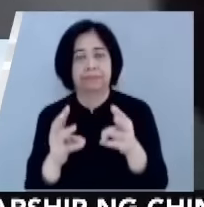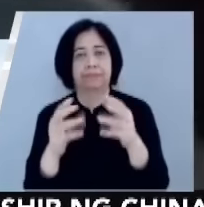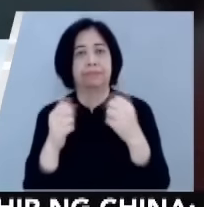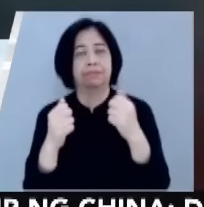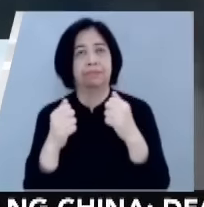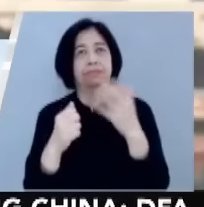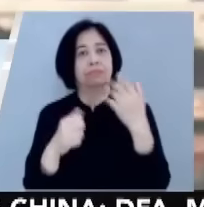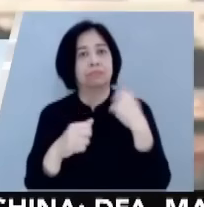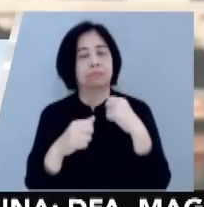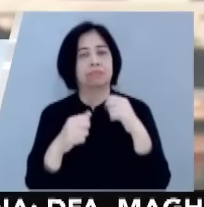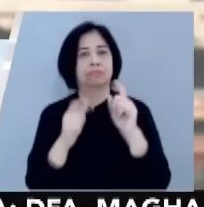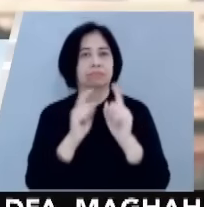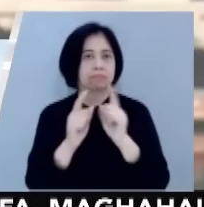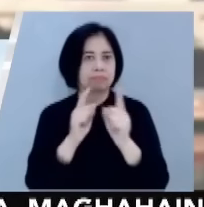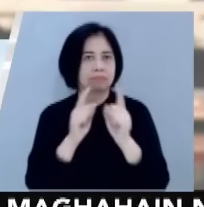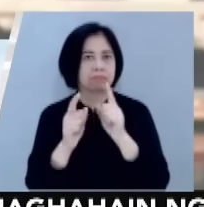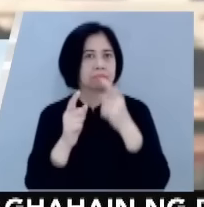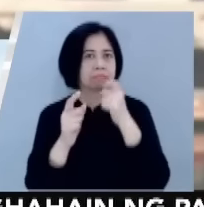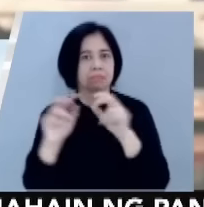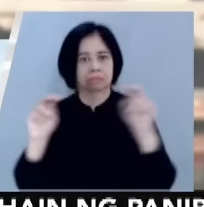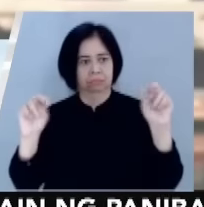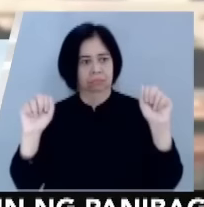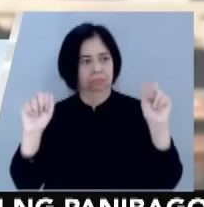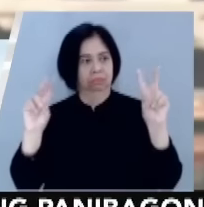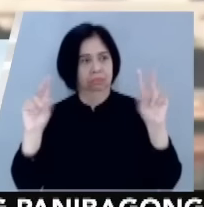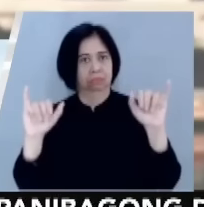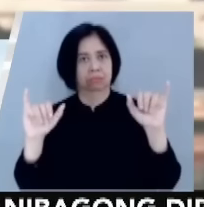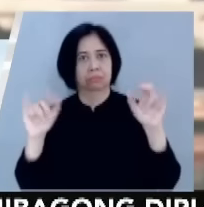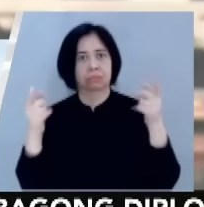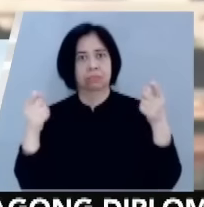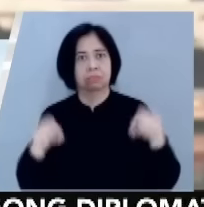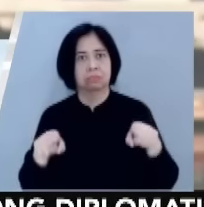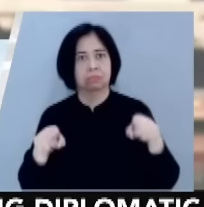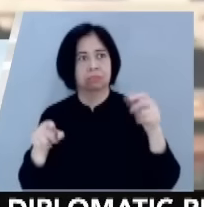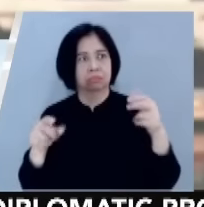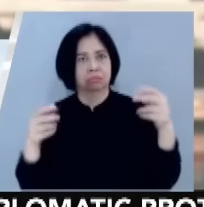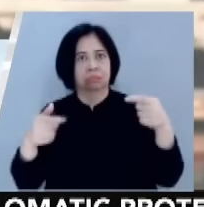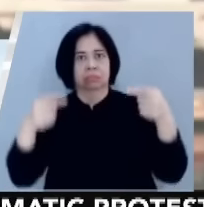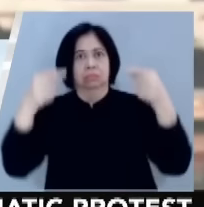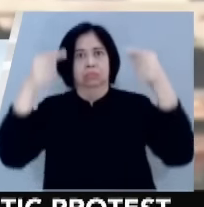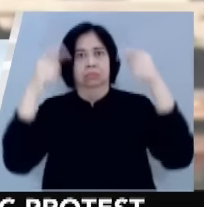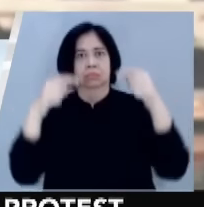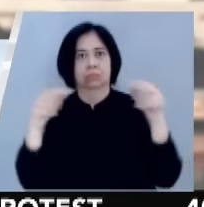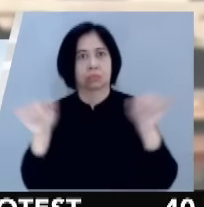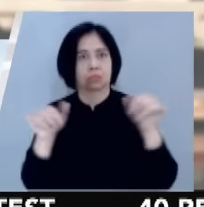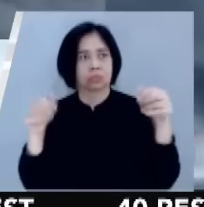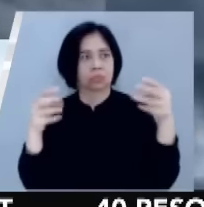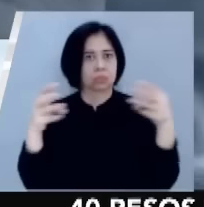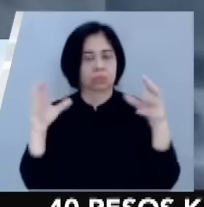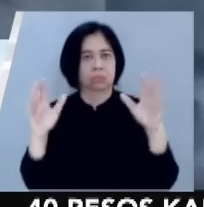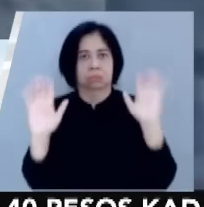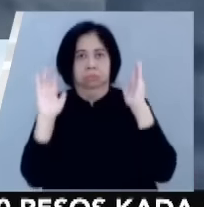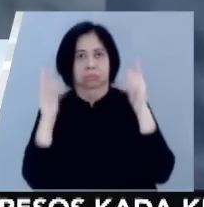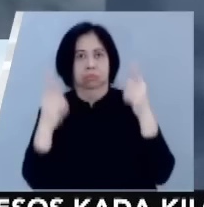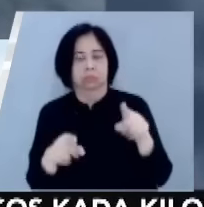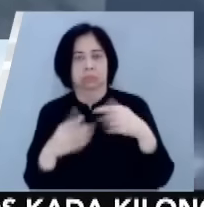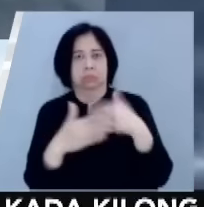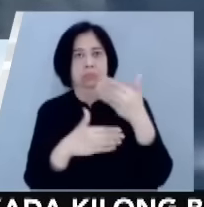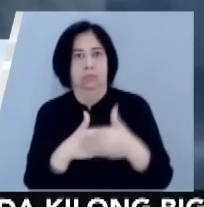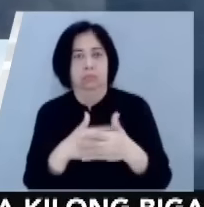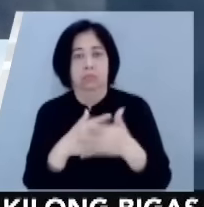sa mechanisms. Kasi pag Navy to Navy, nagkakaroon ng nag-escalate. When we do not know what will happen next if ever there